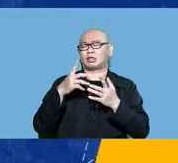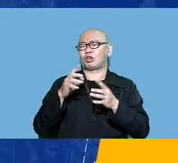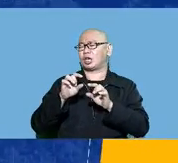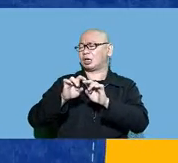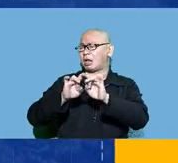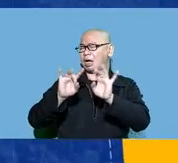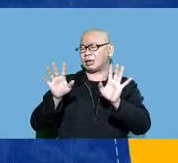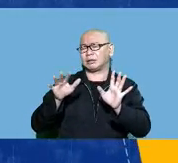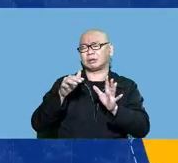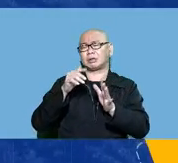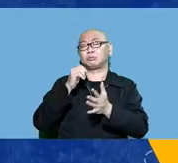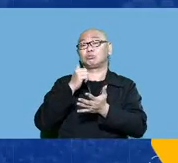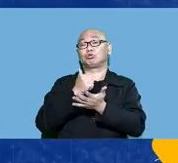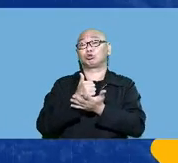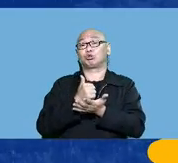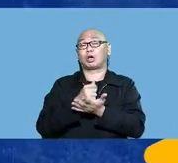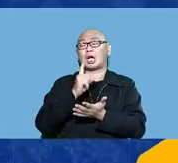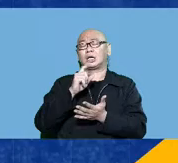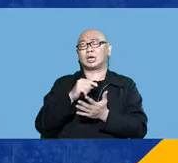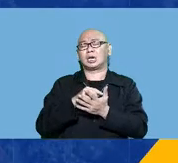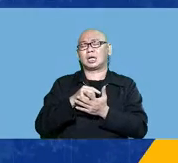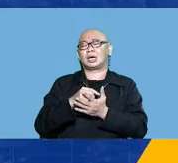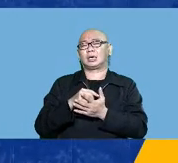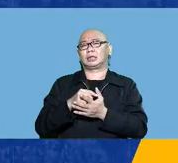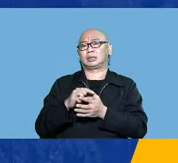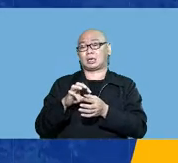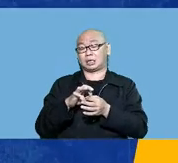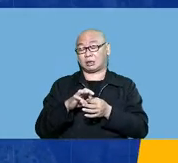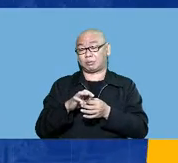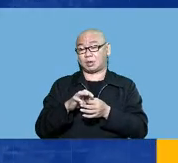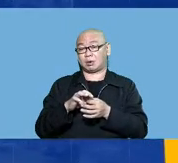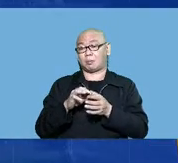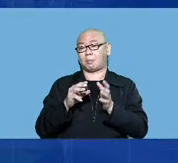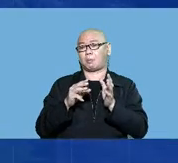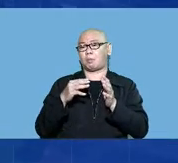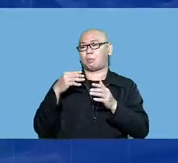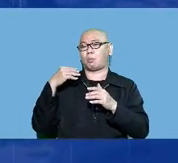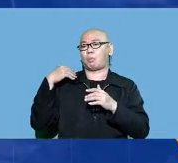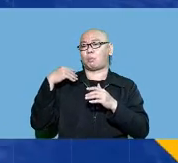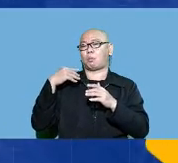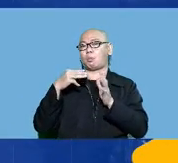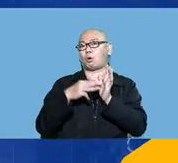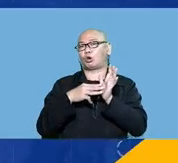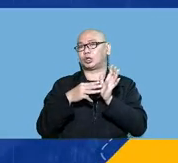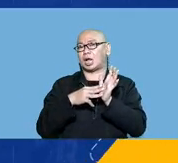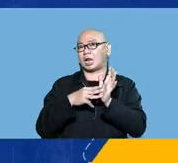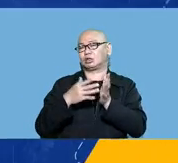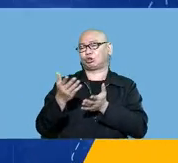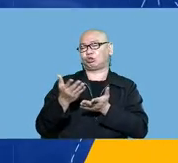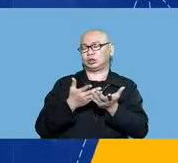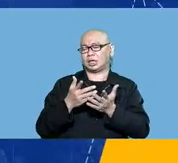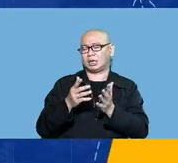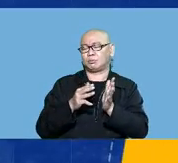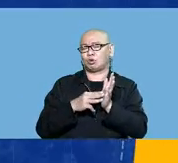Yang dibutuhkan adalah adanya sinergitas antara modal sosial dengan modal institusional.